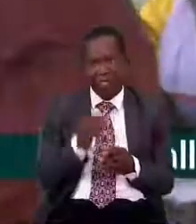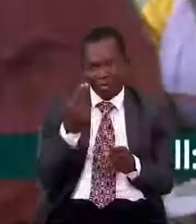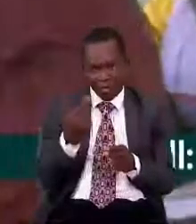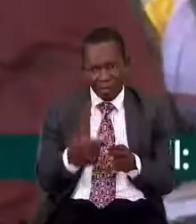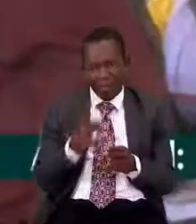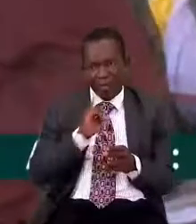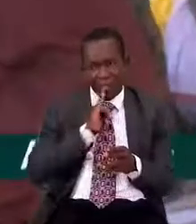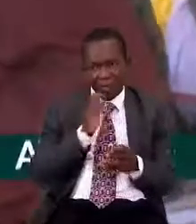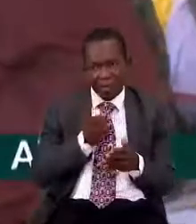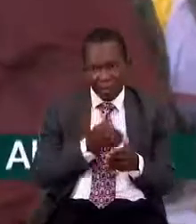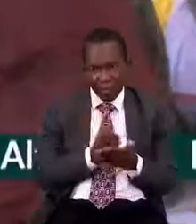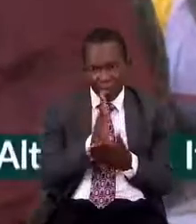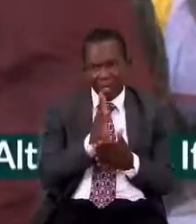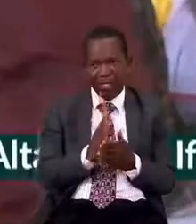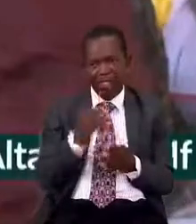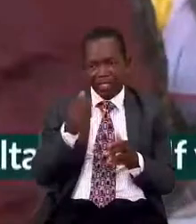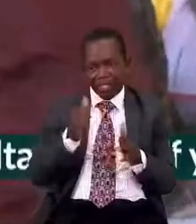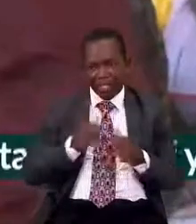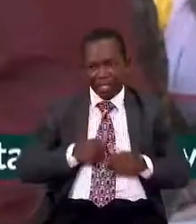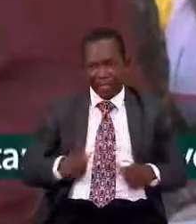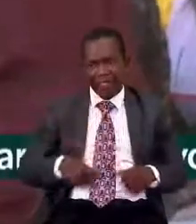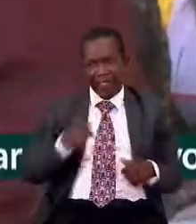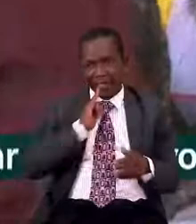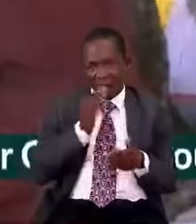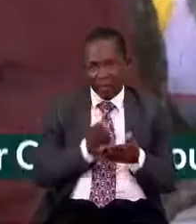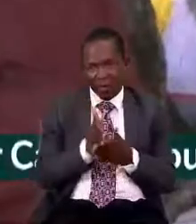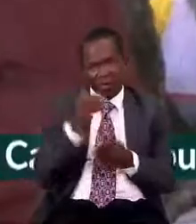les coordonnées des nouveaux convertis.